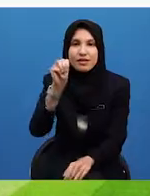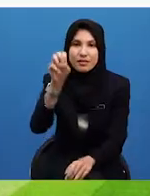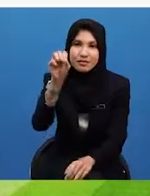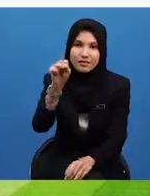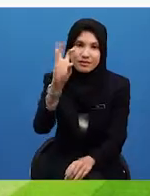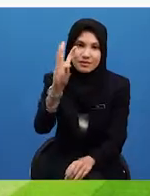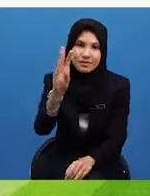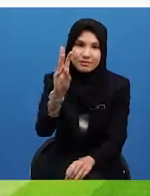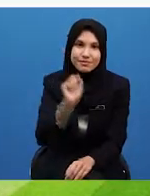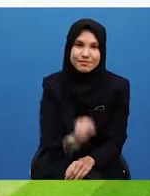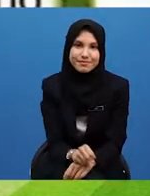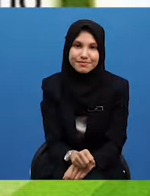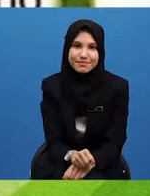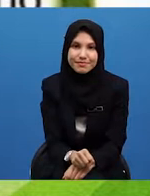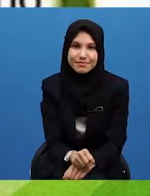66